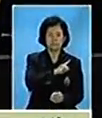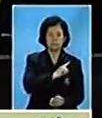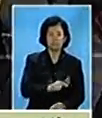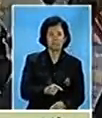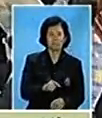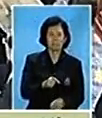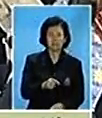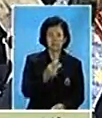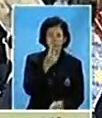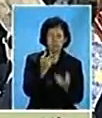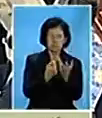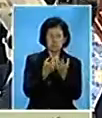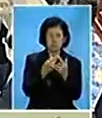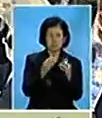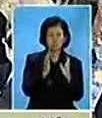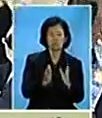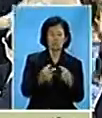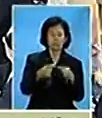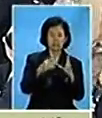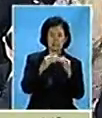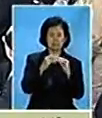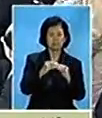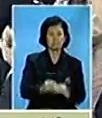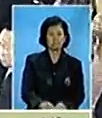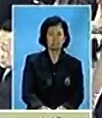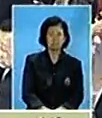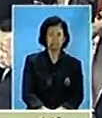อนนะครับเชิญได้แสดงตนครับ